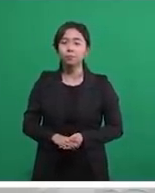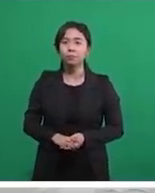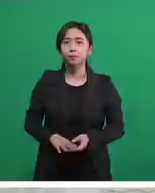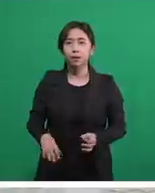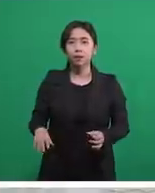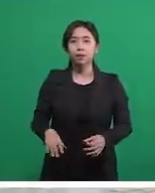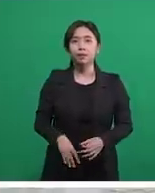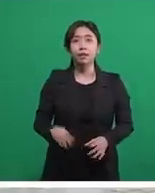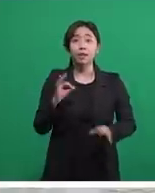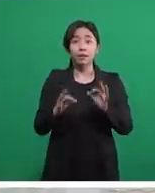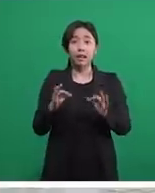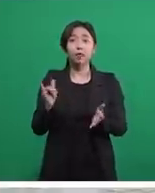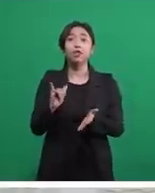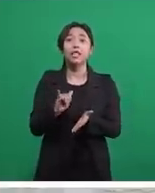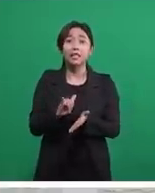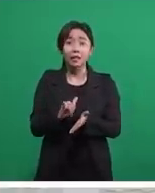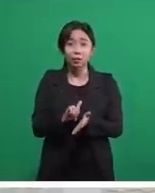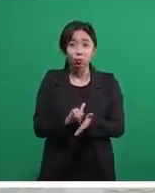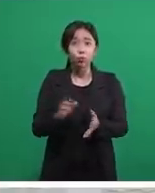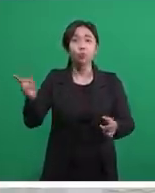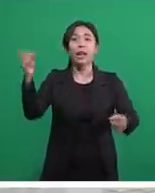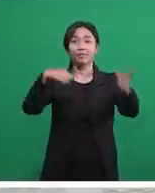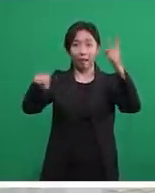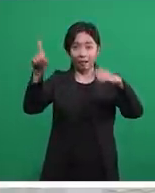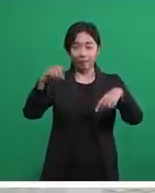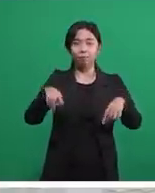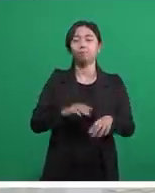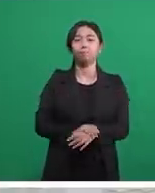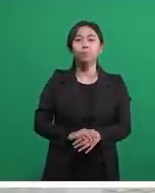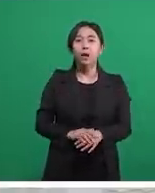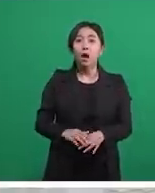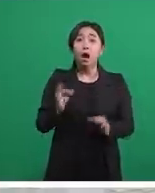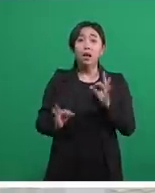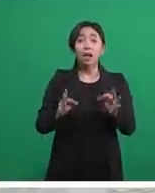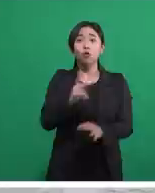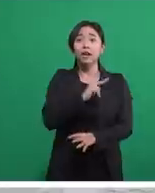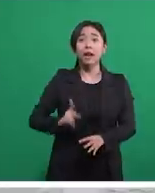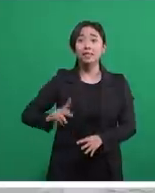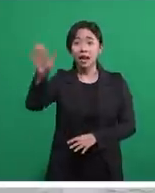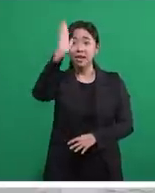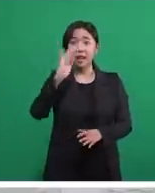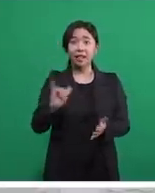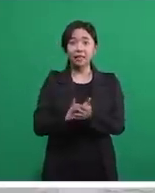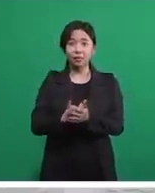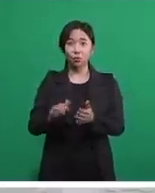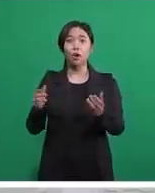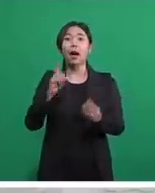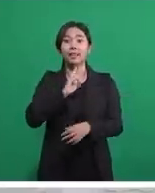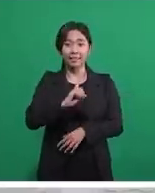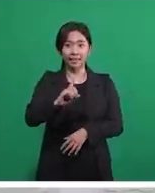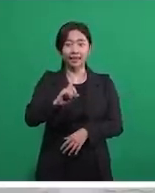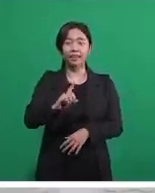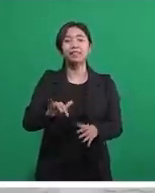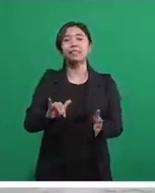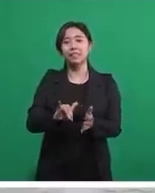Kalau itu terjadi, saudara, jika bagian dari kerajaan Allah itu terjadi, maka itu akan